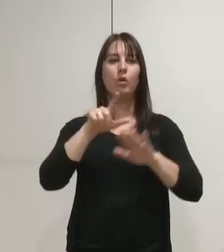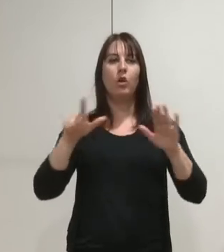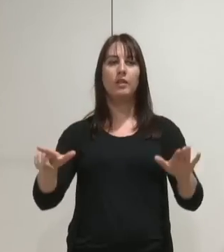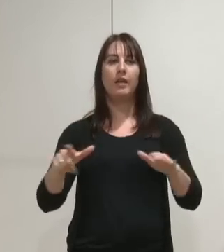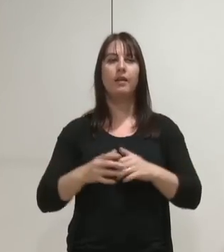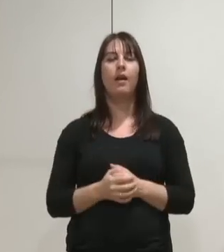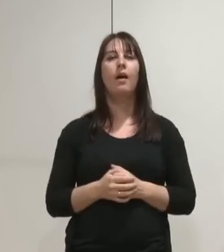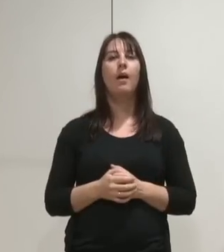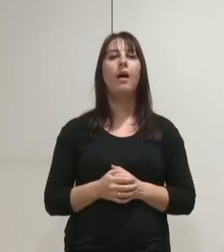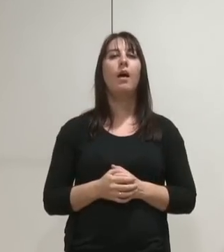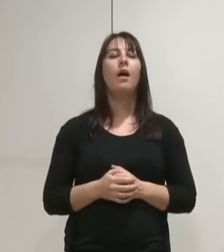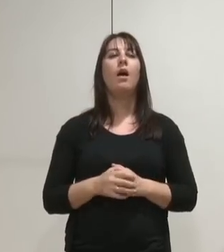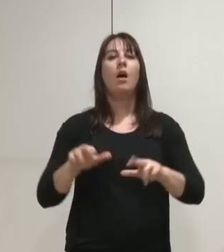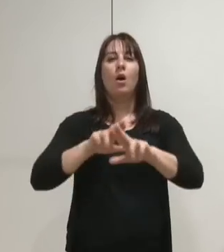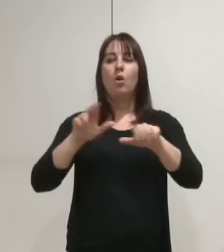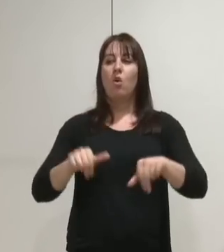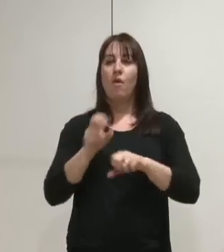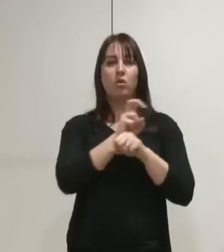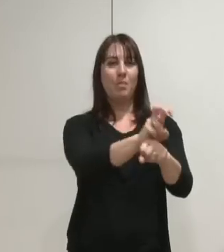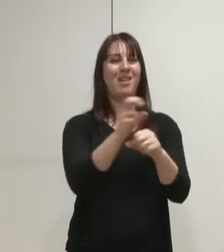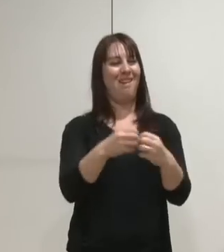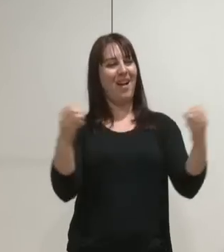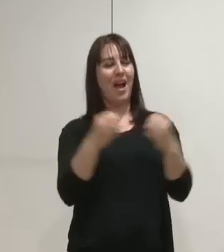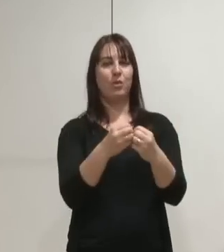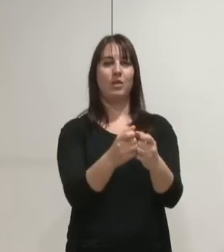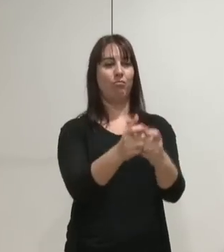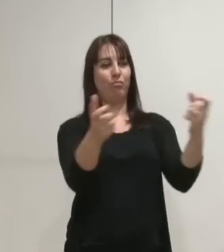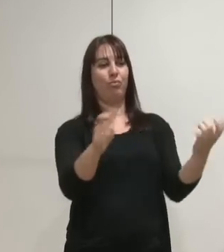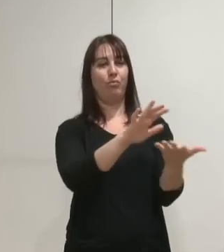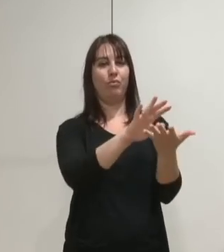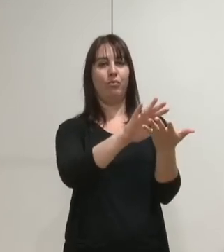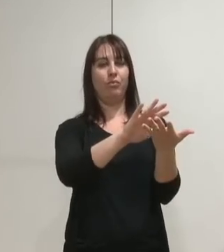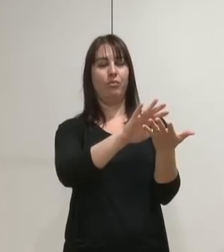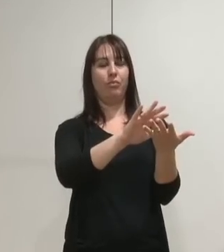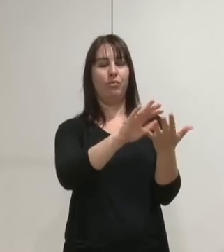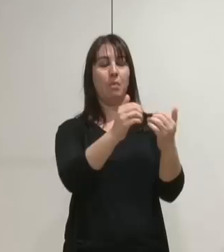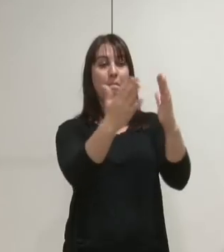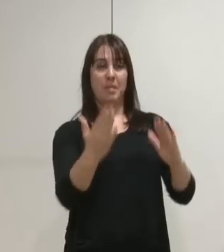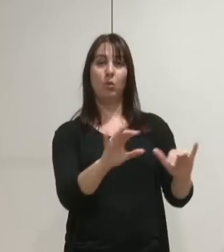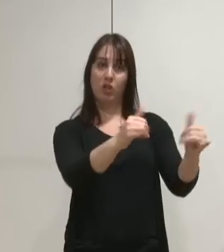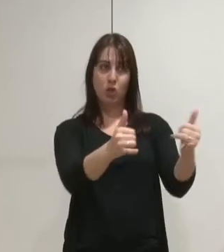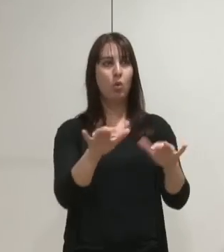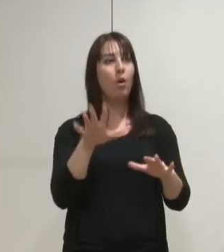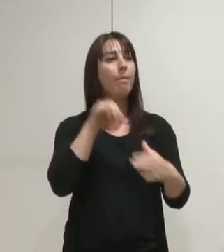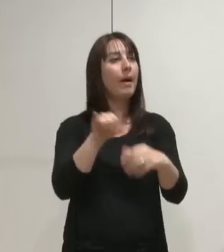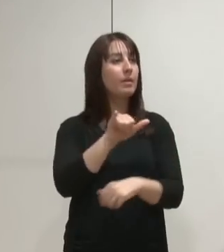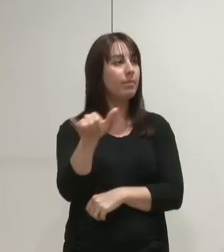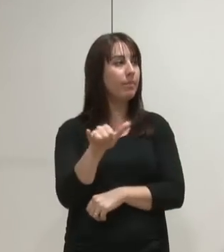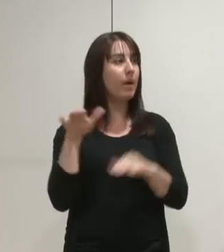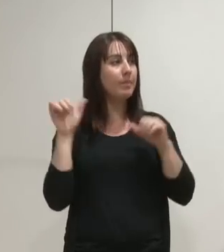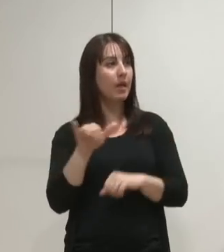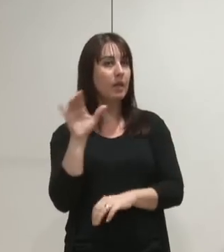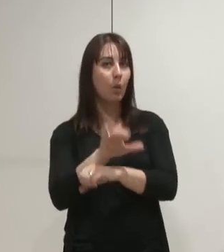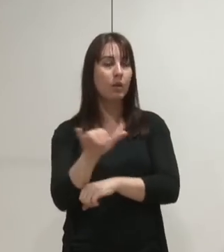37 convention de mise à disposition gratuite avec la maison des jeux qui ne prend pas part au vote qui s'abstient qui est